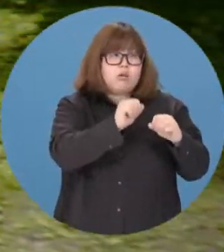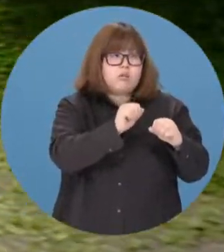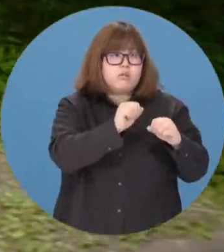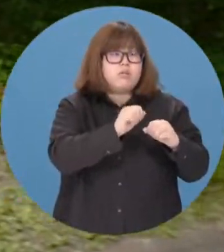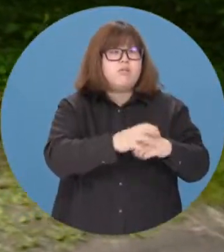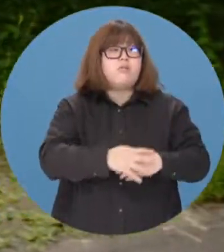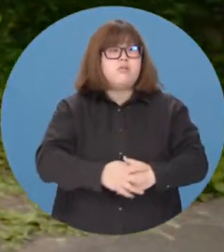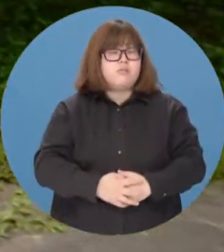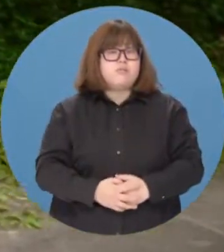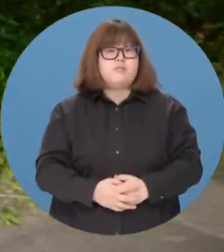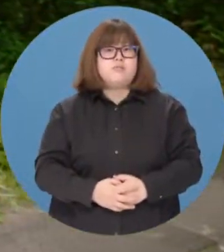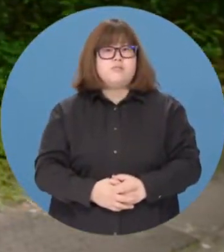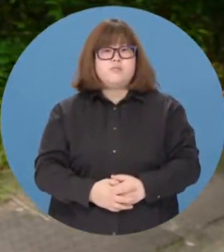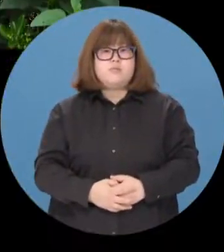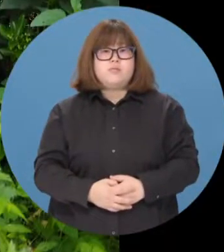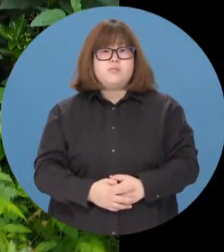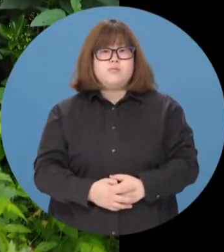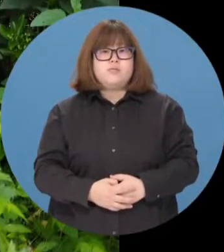るんだろう。